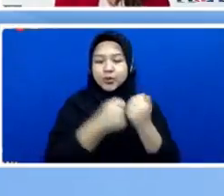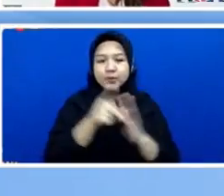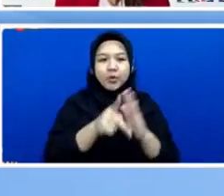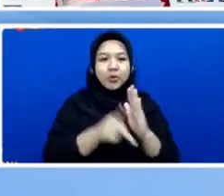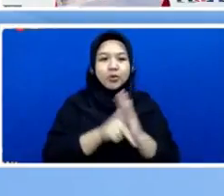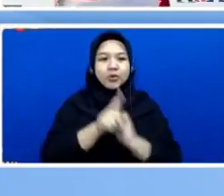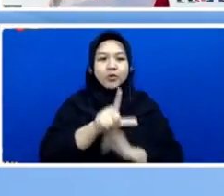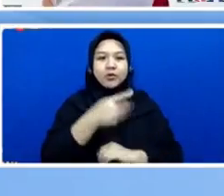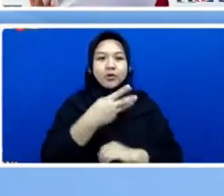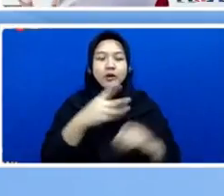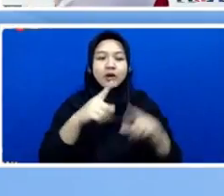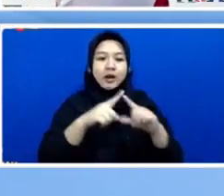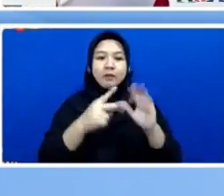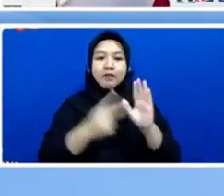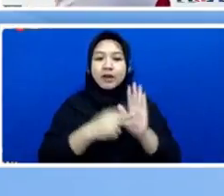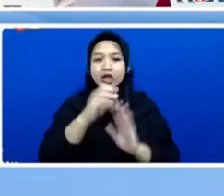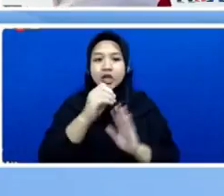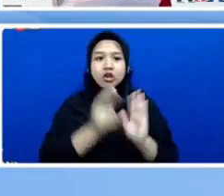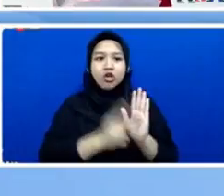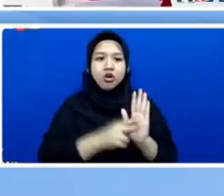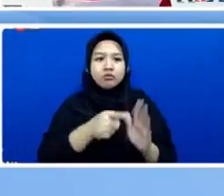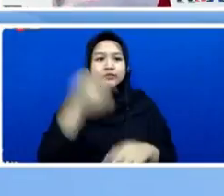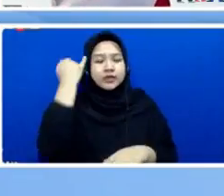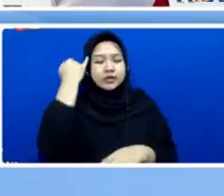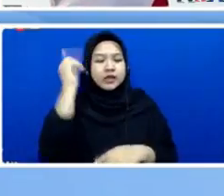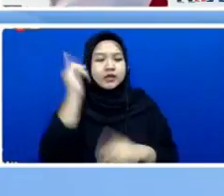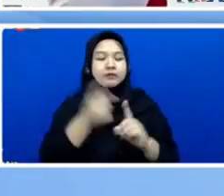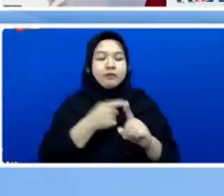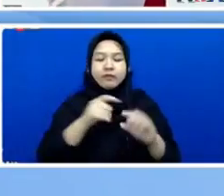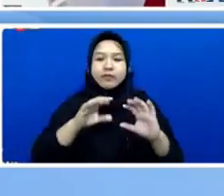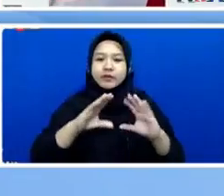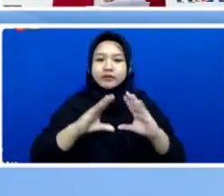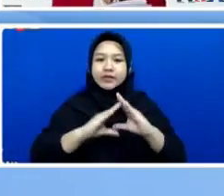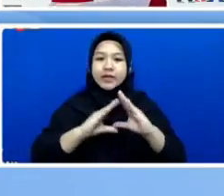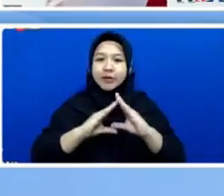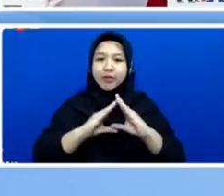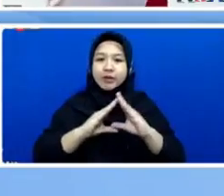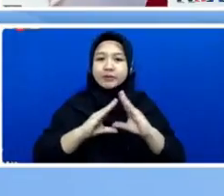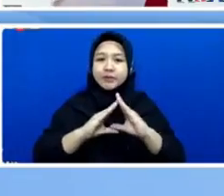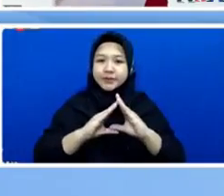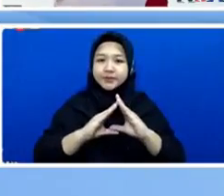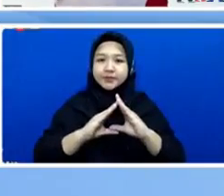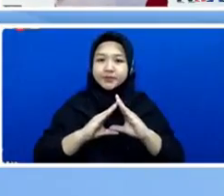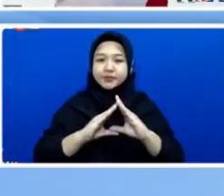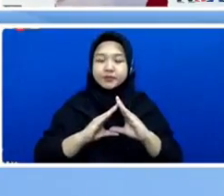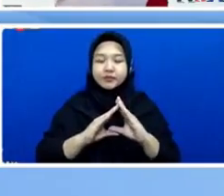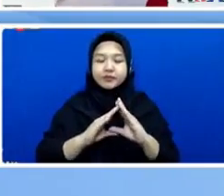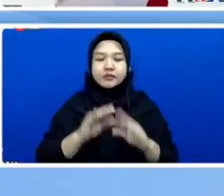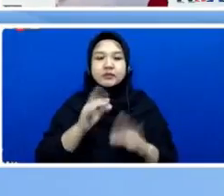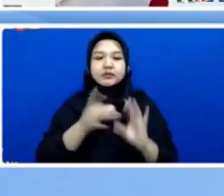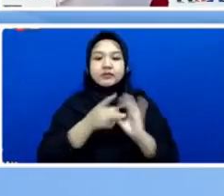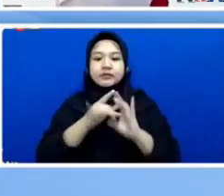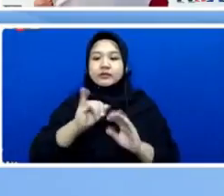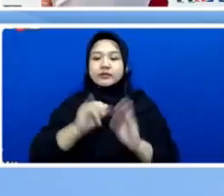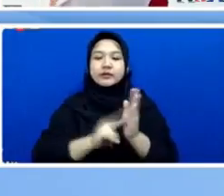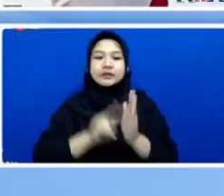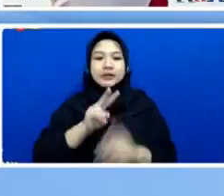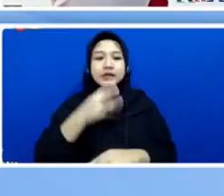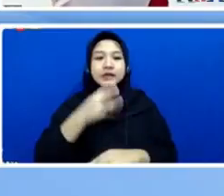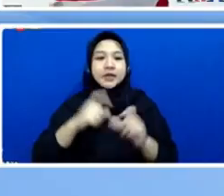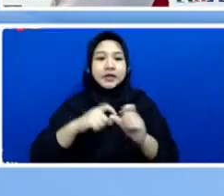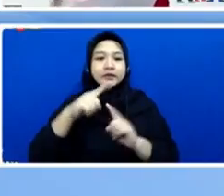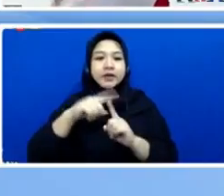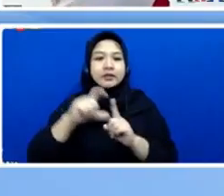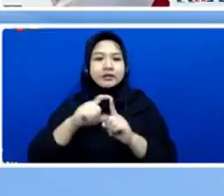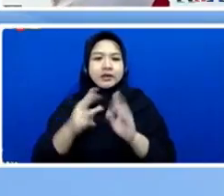On, sebuah inisiatif yang dilakukan oleh Badan Nasional Penanggulangan Bencana dan InvestDM dengan tujuan untuk mendukung